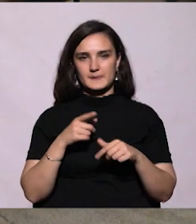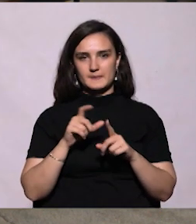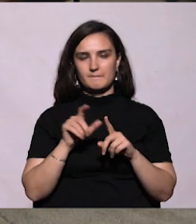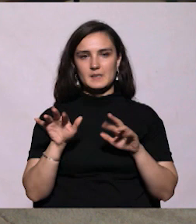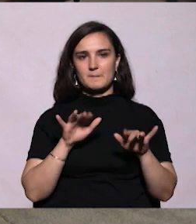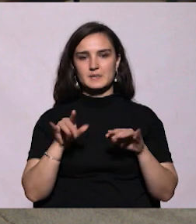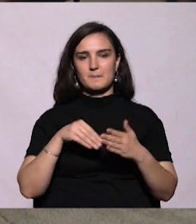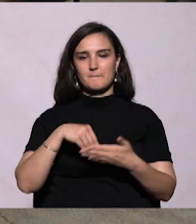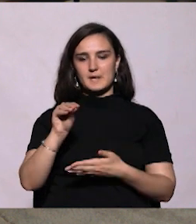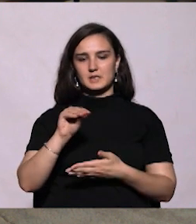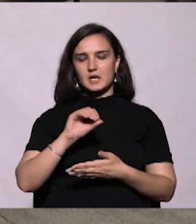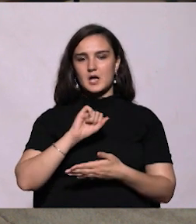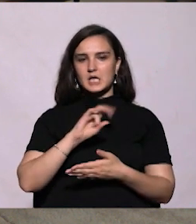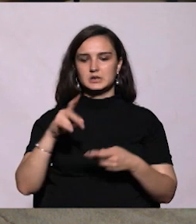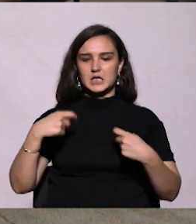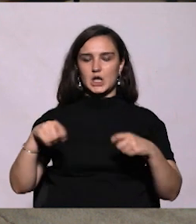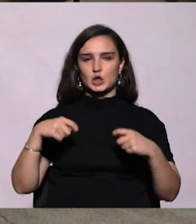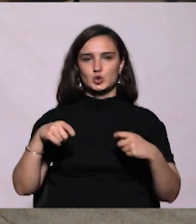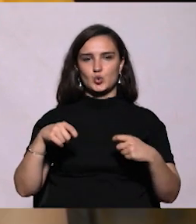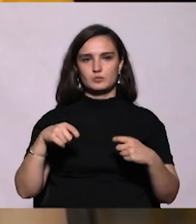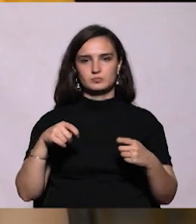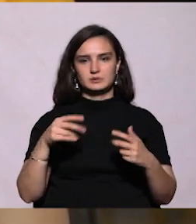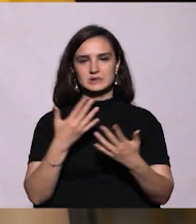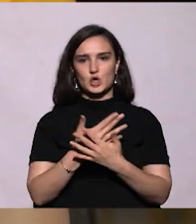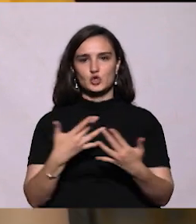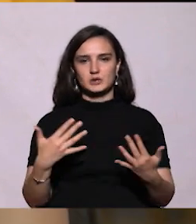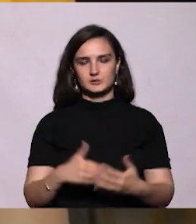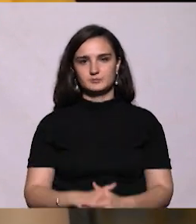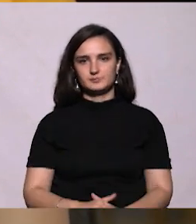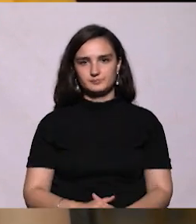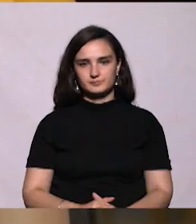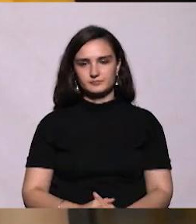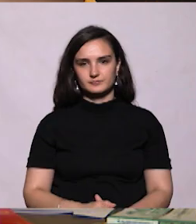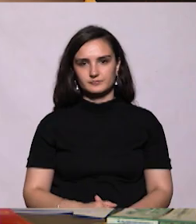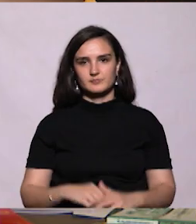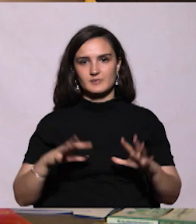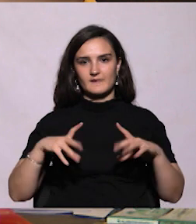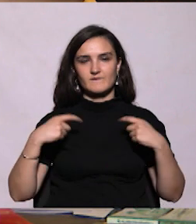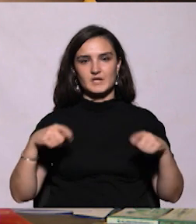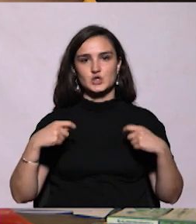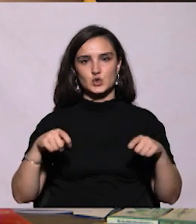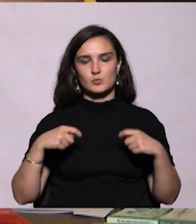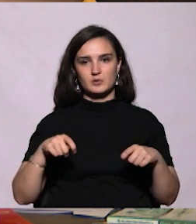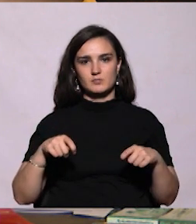activity of buying or selling goods. Trading ვაჭრობა.